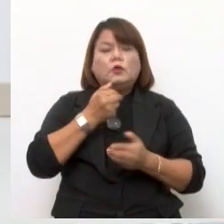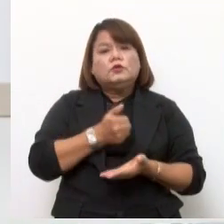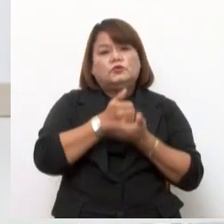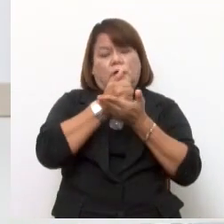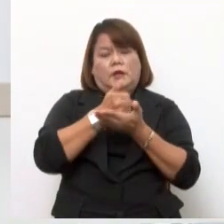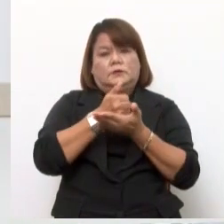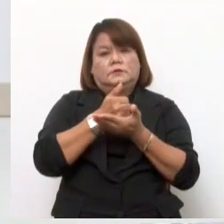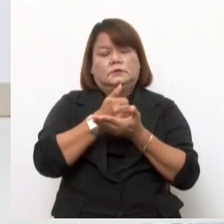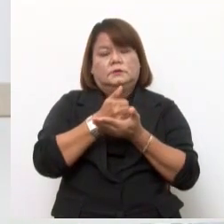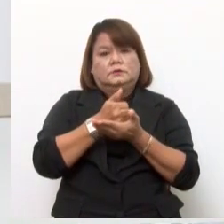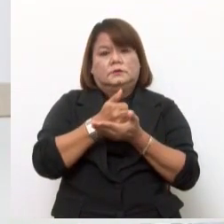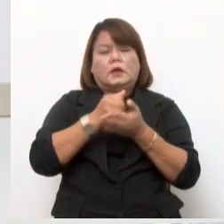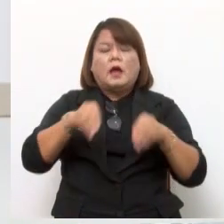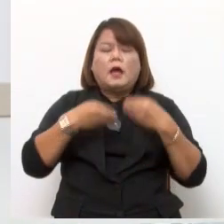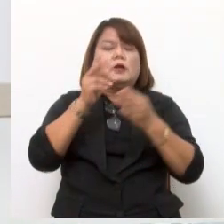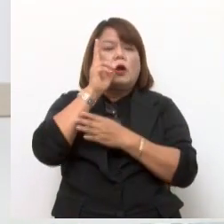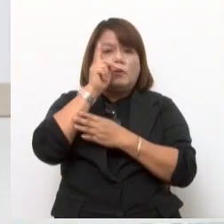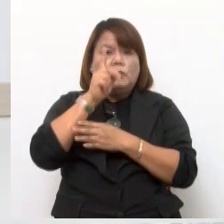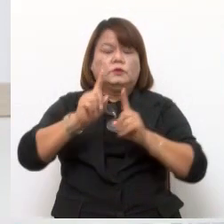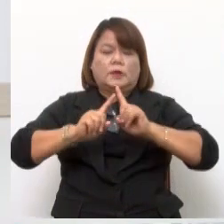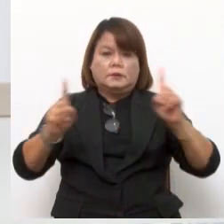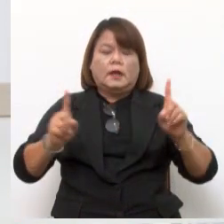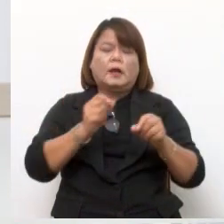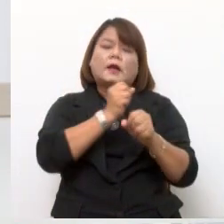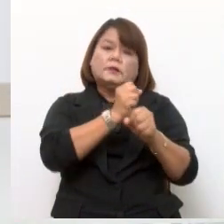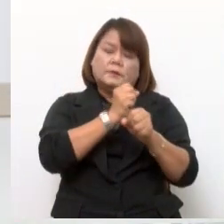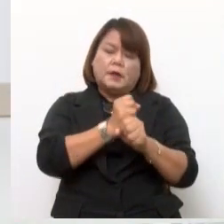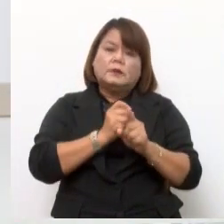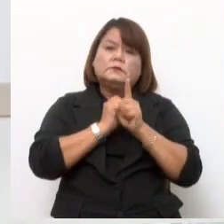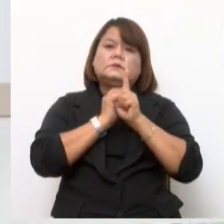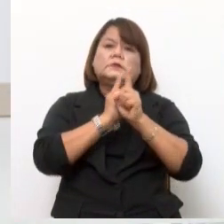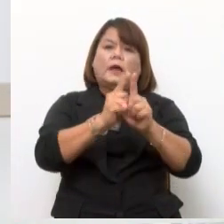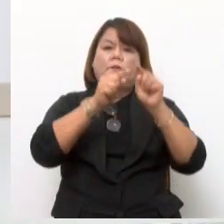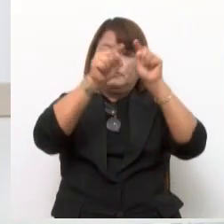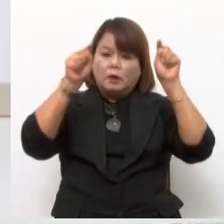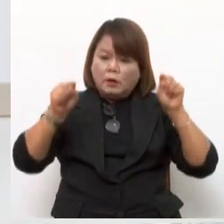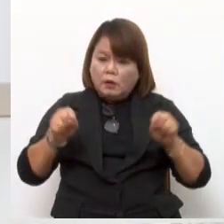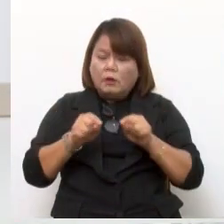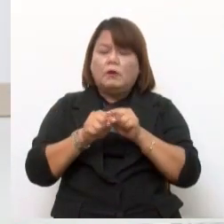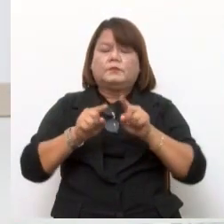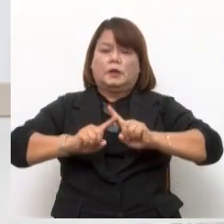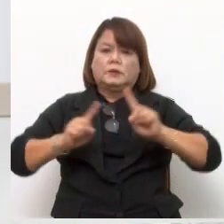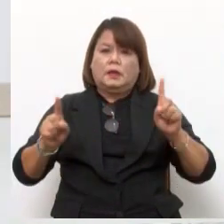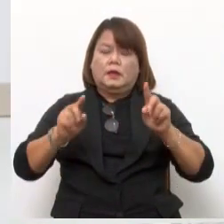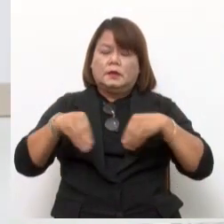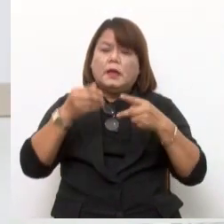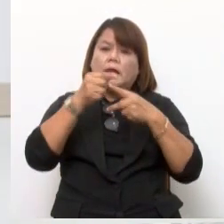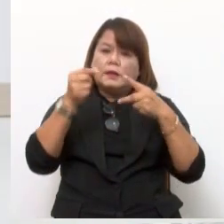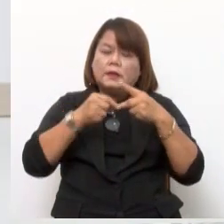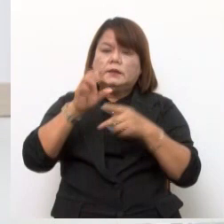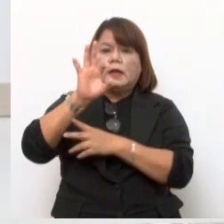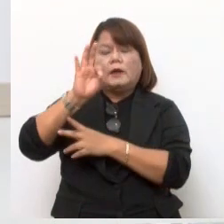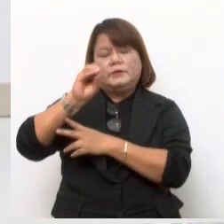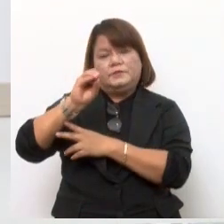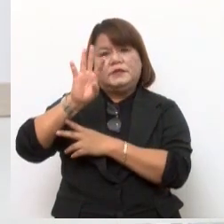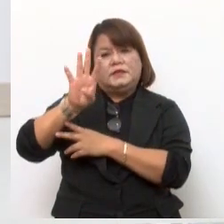ในการที่ให้ข้อมูลดำเนินการตามกรอบแนวทางตัวชี้วัดซึ่งเราได้คะแนนถึง